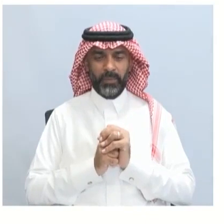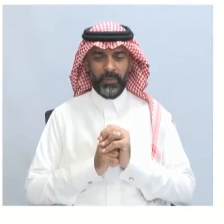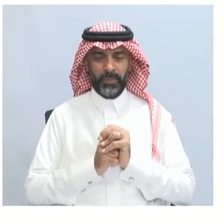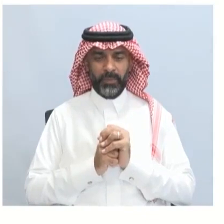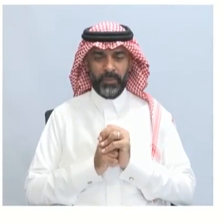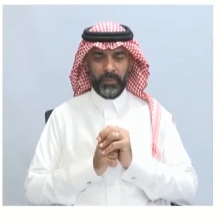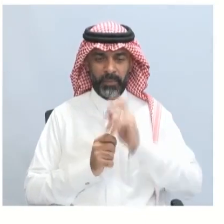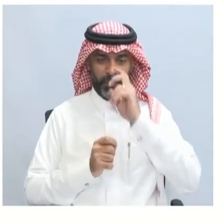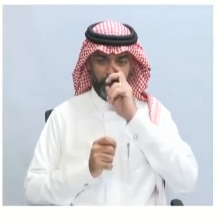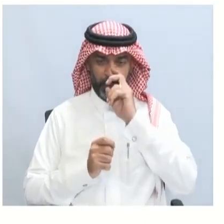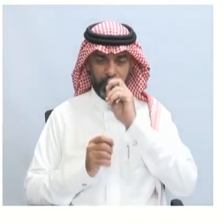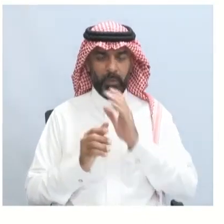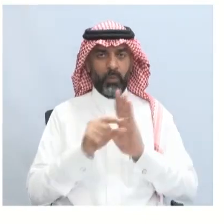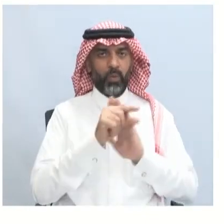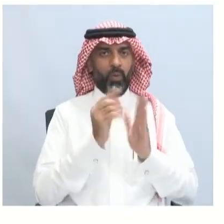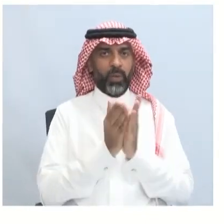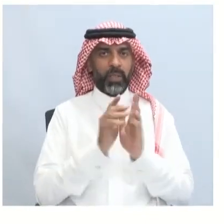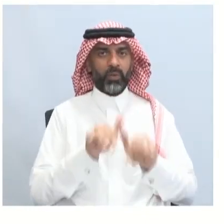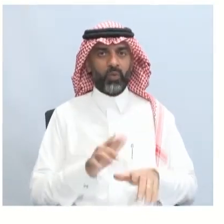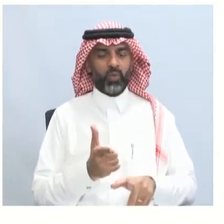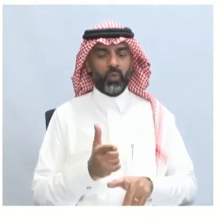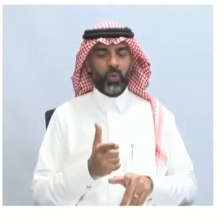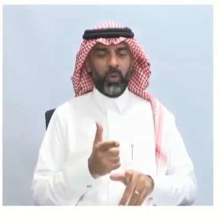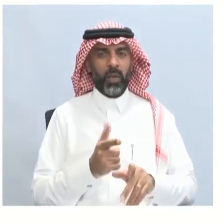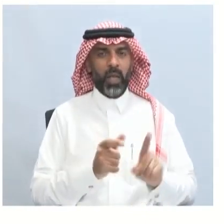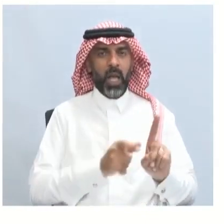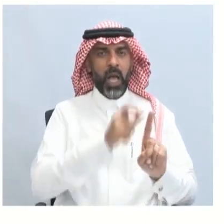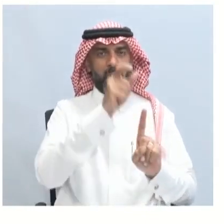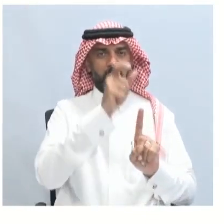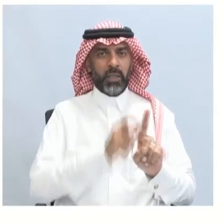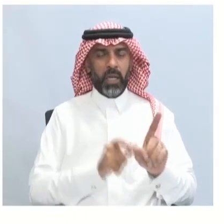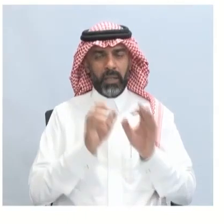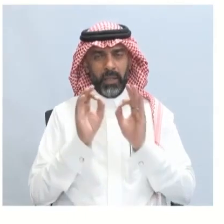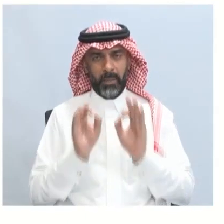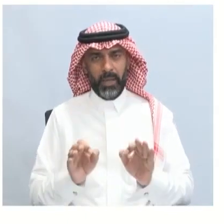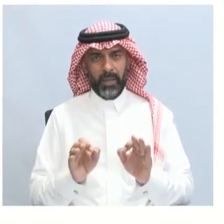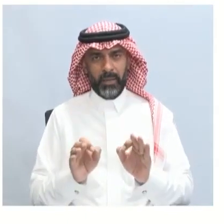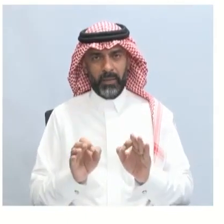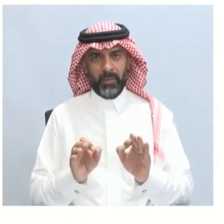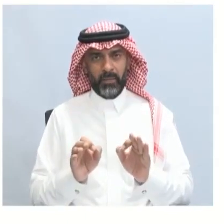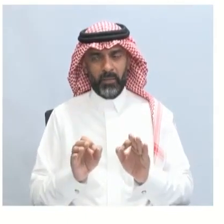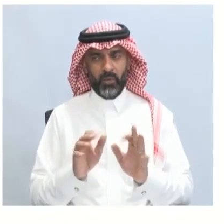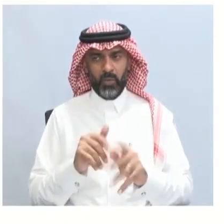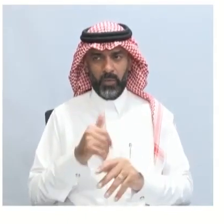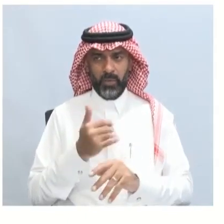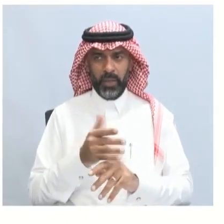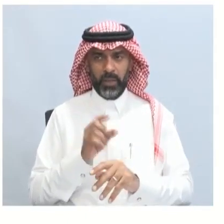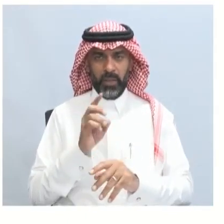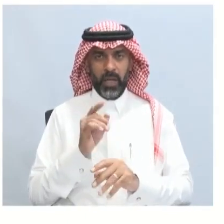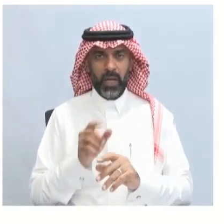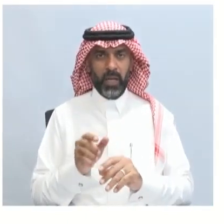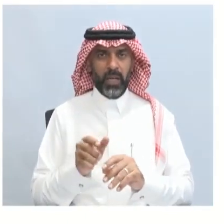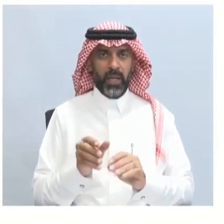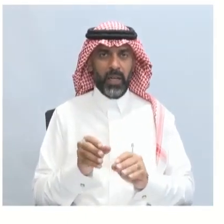بعنوان الشخص الطبيعي الشخص الطبيعي وسنتناول ما تبقى من درسنا في القسم الثاني